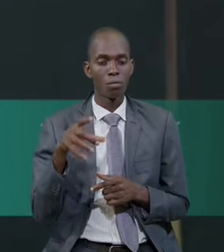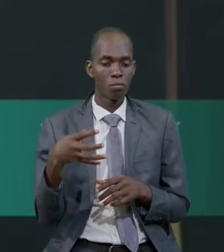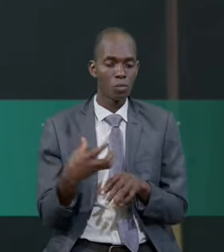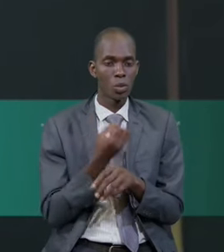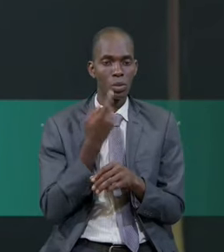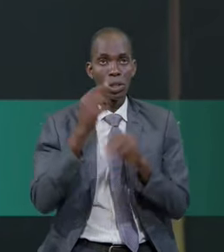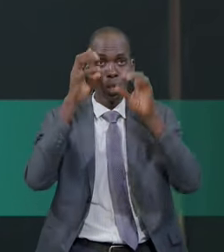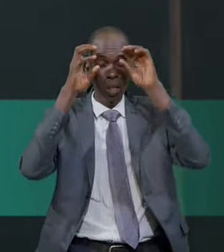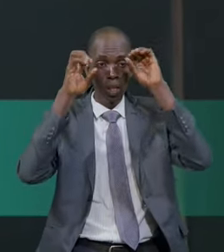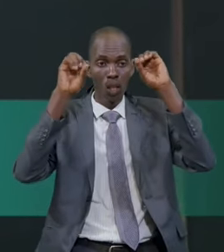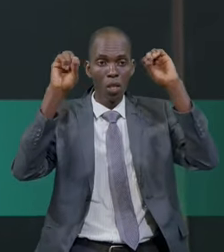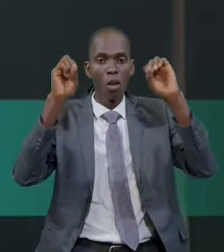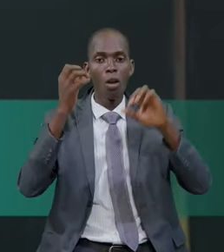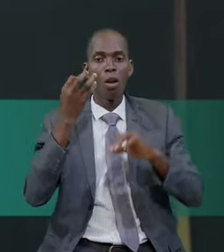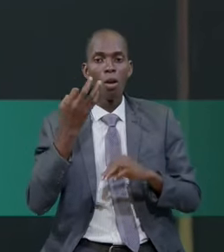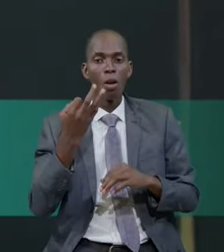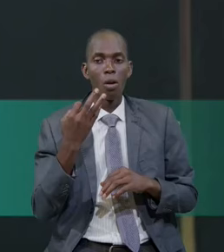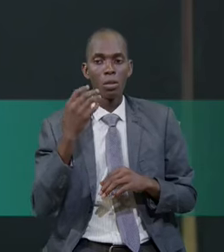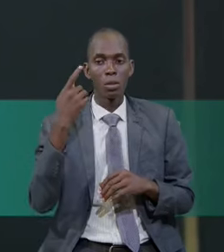Samuel prit la corne d'huile,